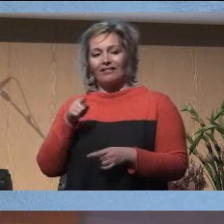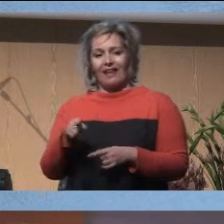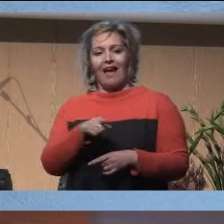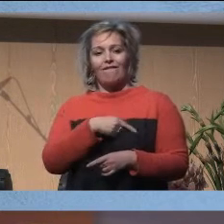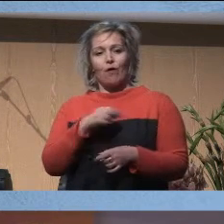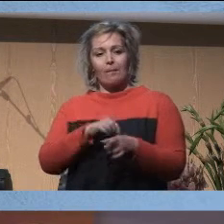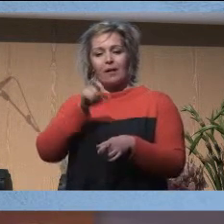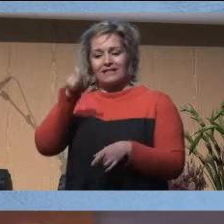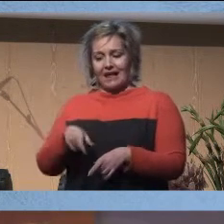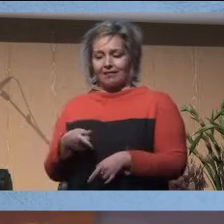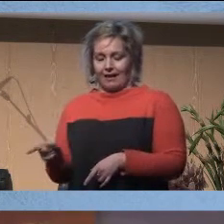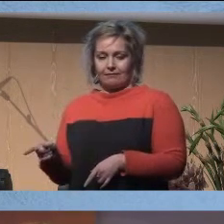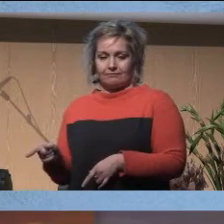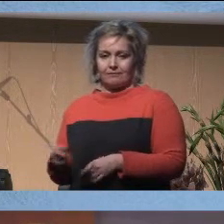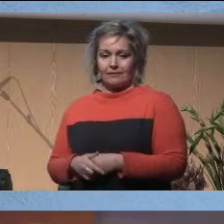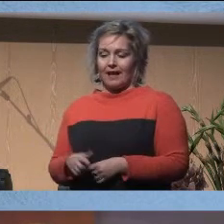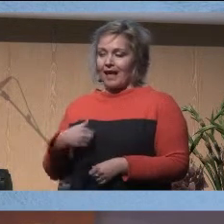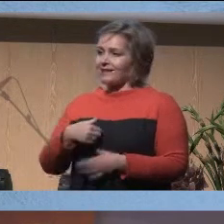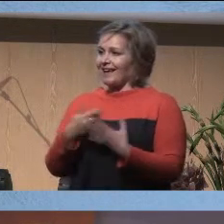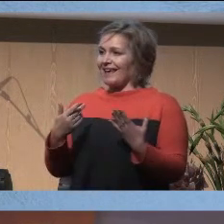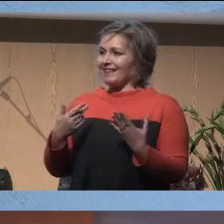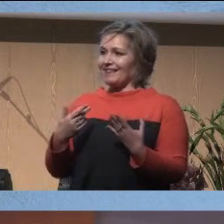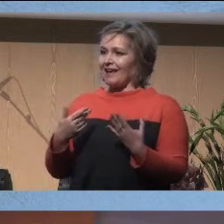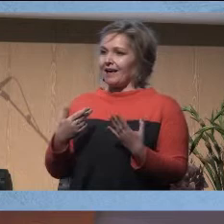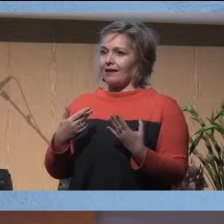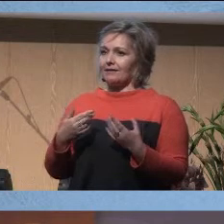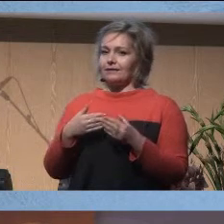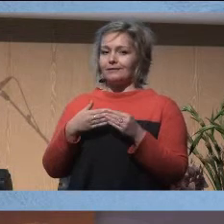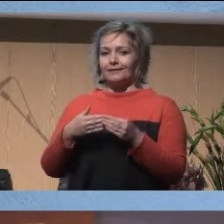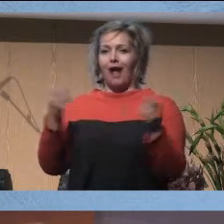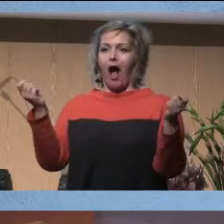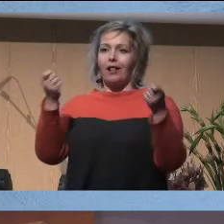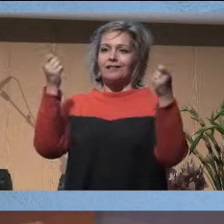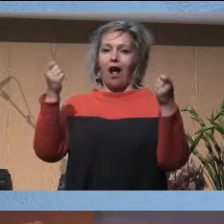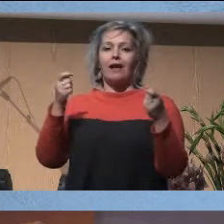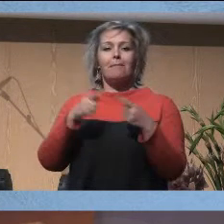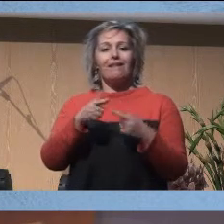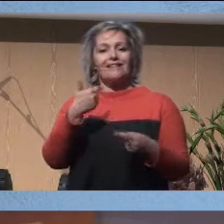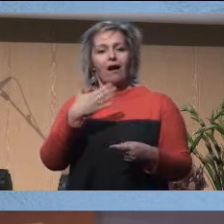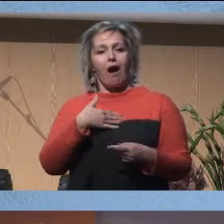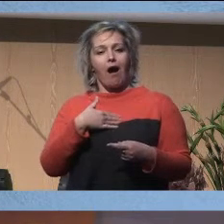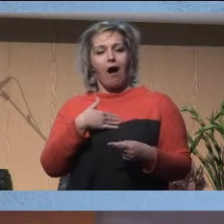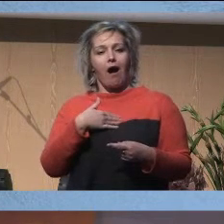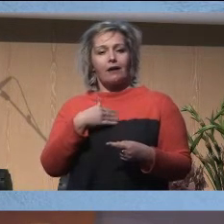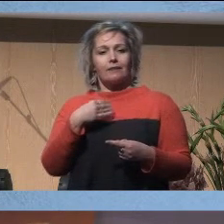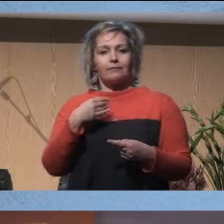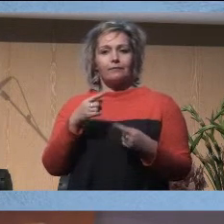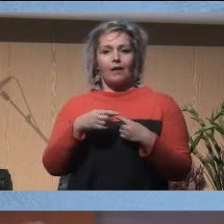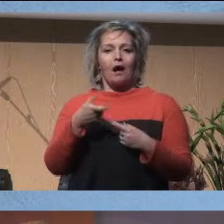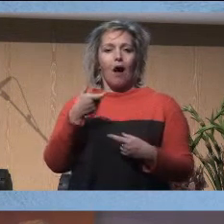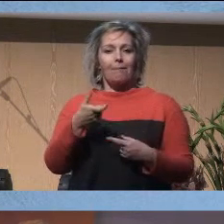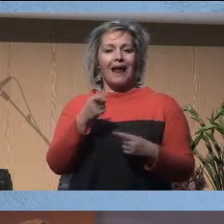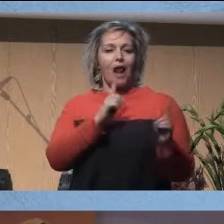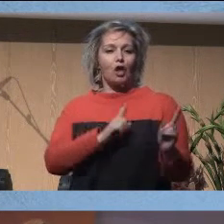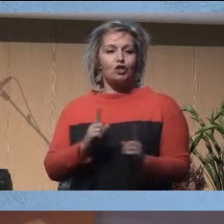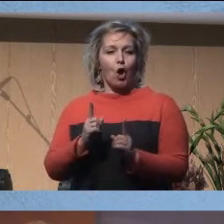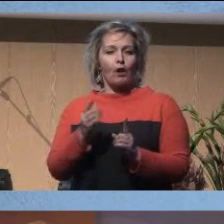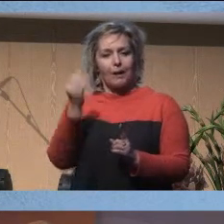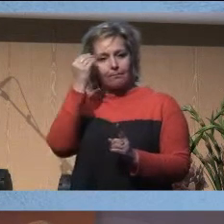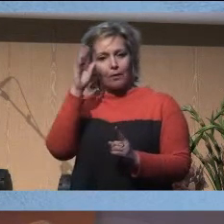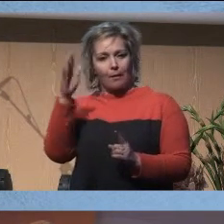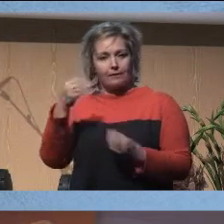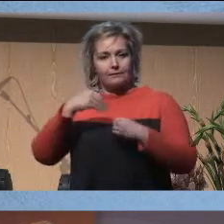våre pasienter. Jeg skal ikke lede i allsang, men jeg har lyst til at vi skal ha Nynne Gabriellas sång inni